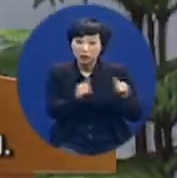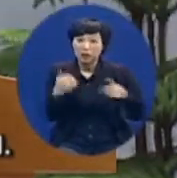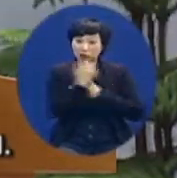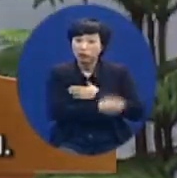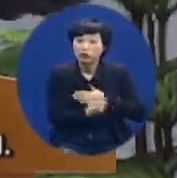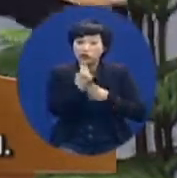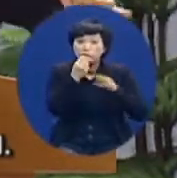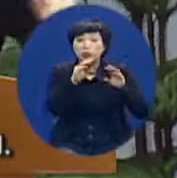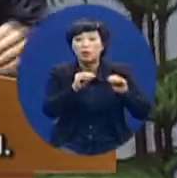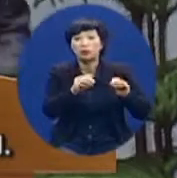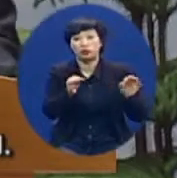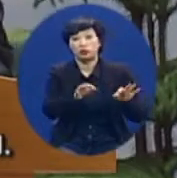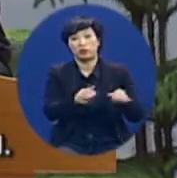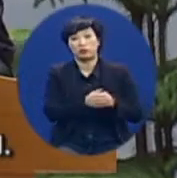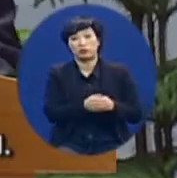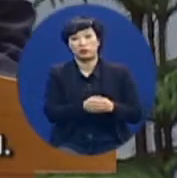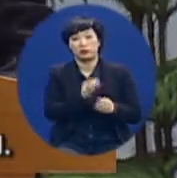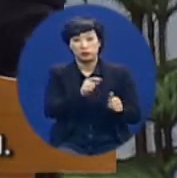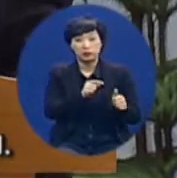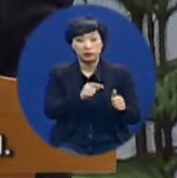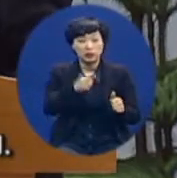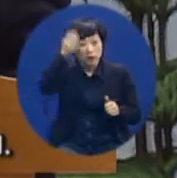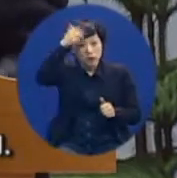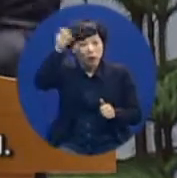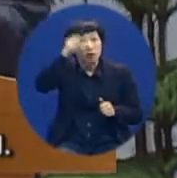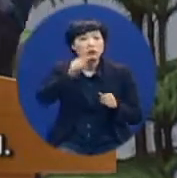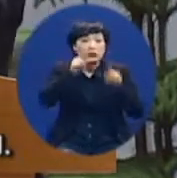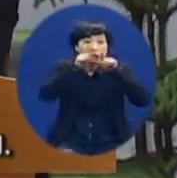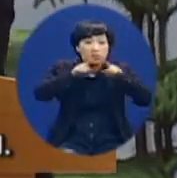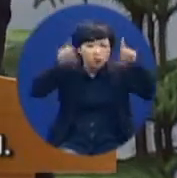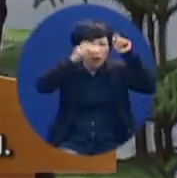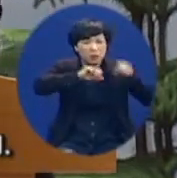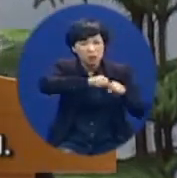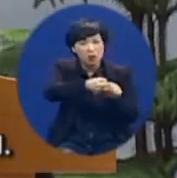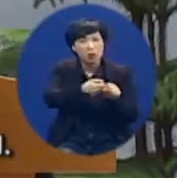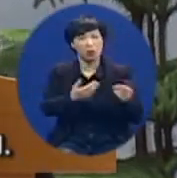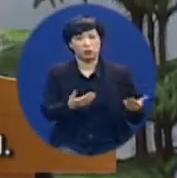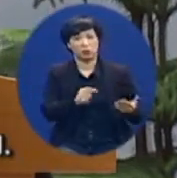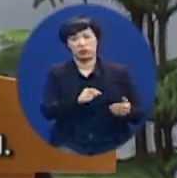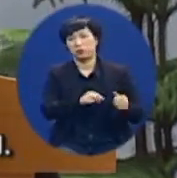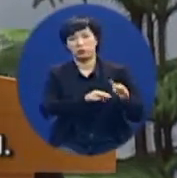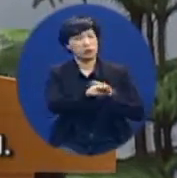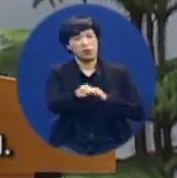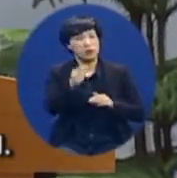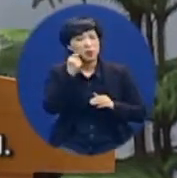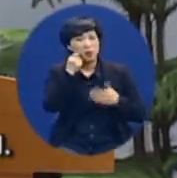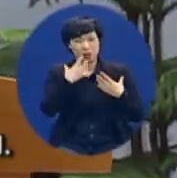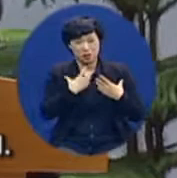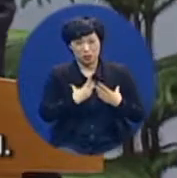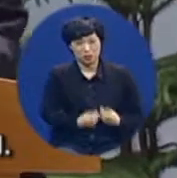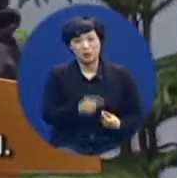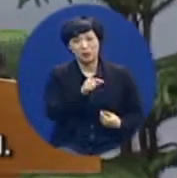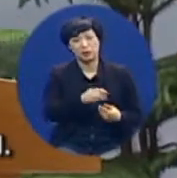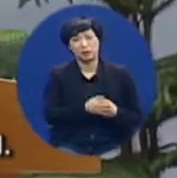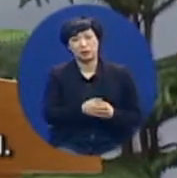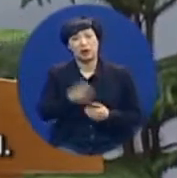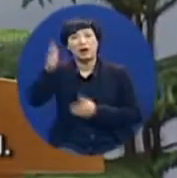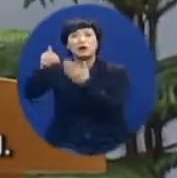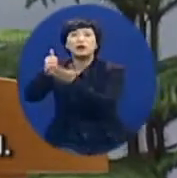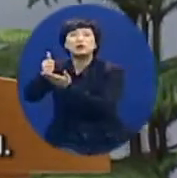마감하는 순간에 그 영혼이 지옥 벌을 정말로 피할 수 없는 절망적인 것을